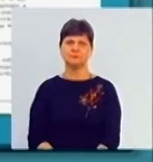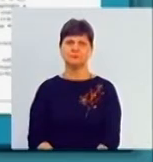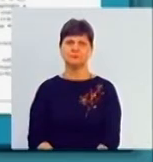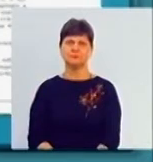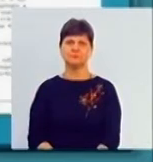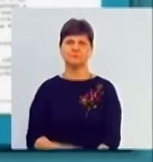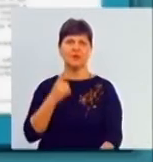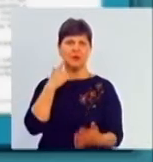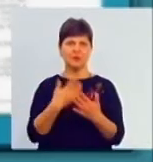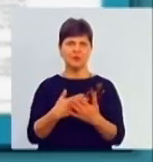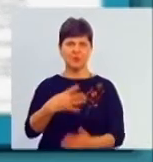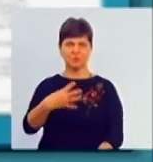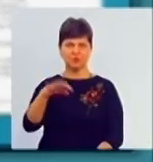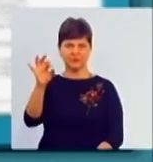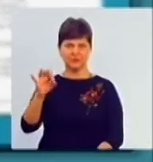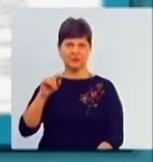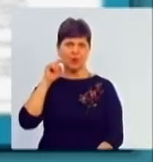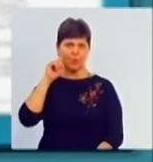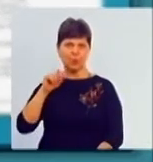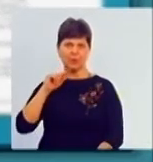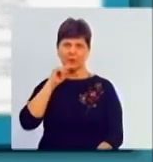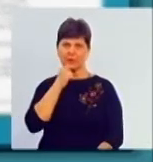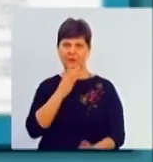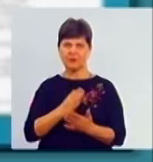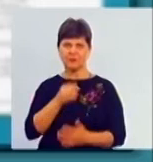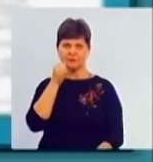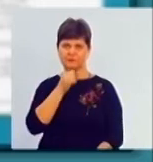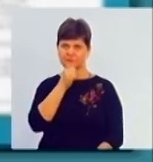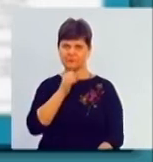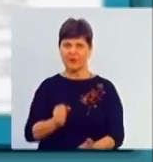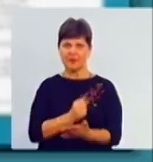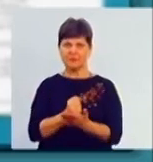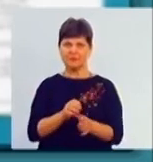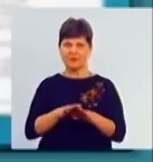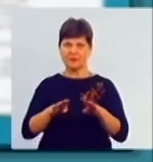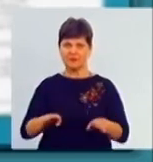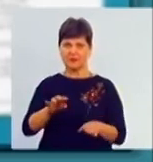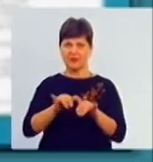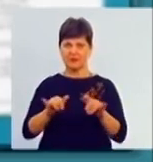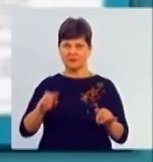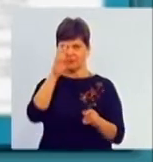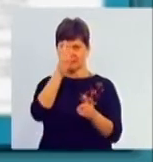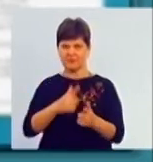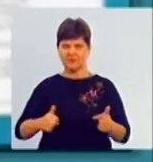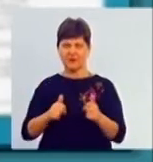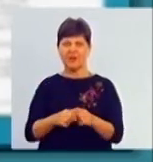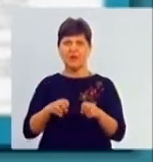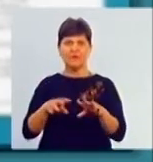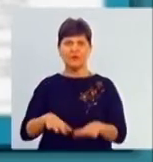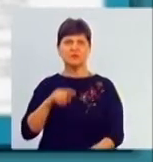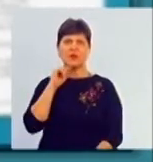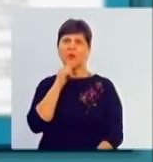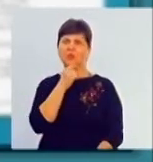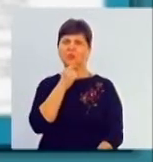Приблизно 40% української економіки знаходиться в тіні, а тому стандартні для розвинутих країн рецепти вирішення економічних проблем не є